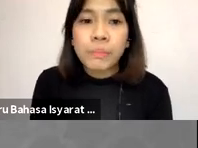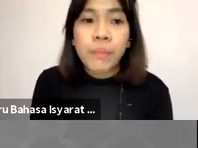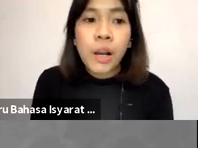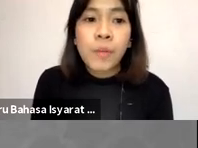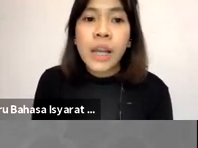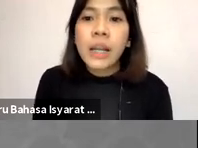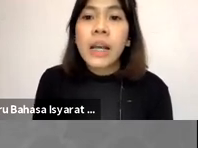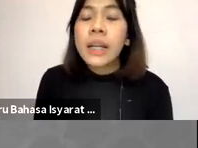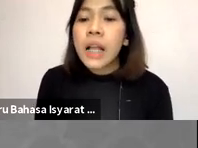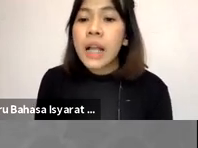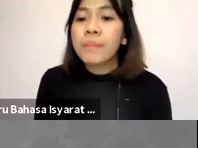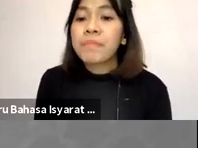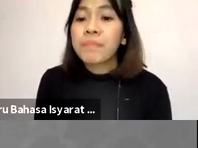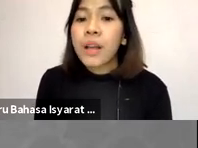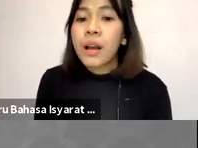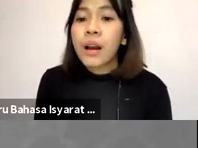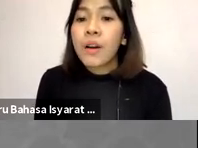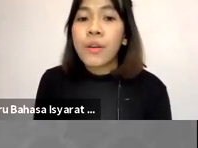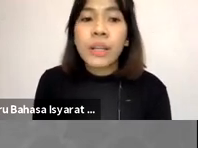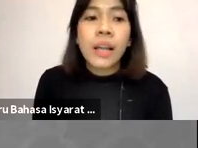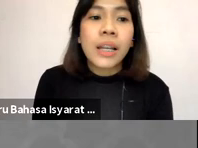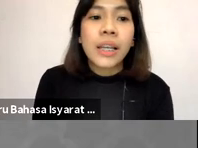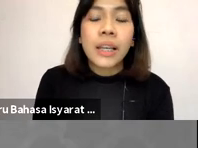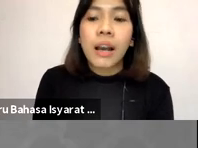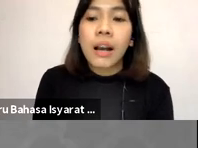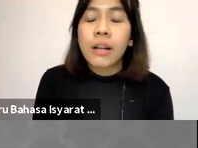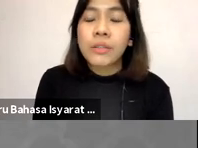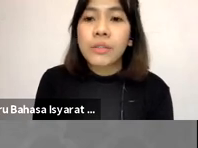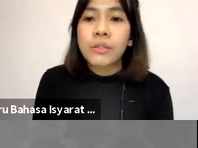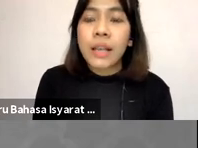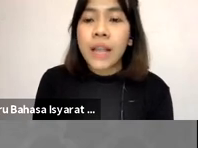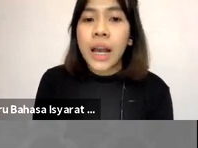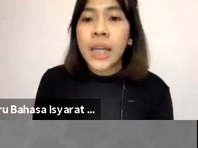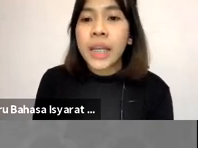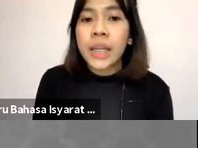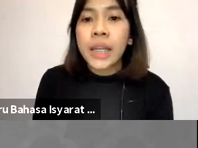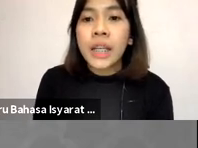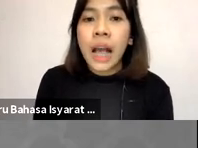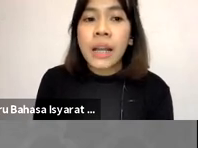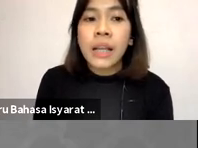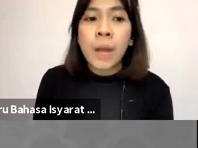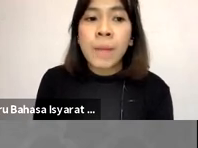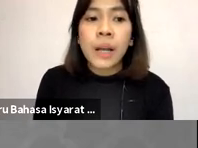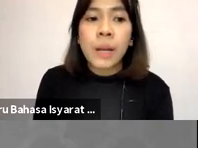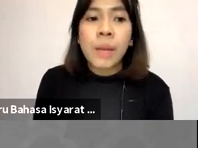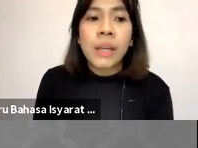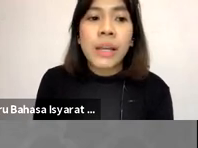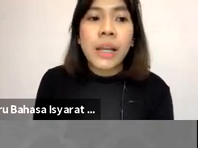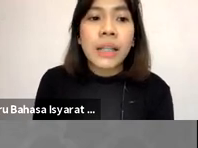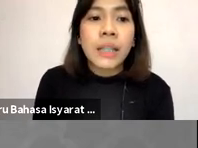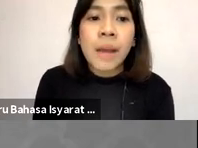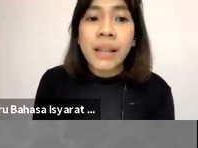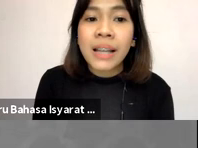tercantum kemudian di dalam kode dari skkni ini ada terdapat yang namanya